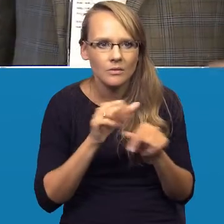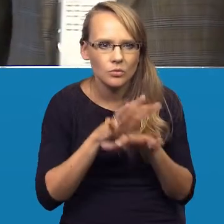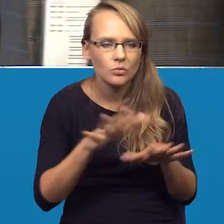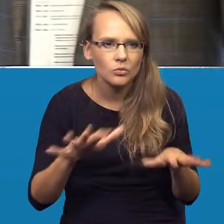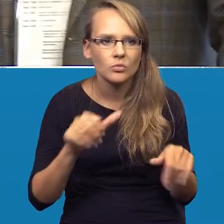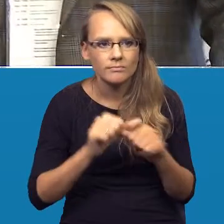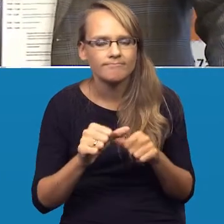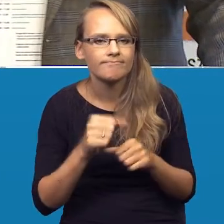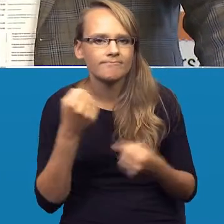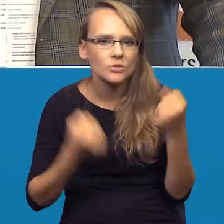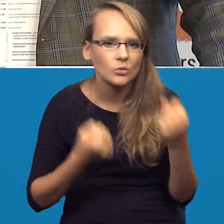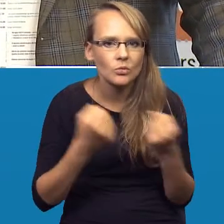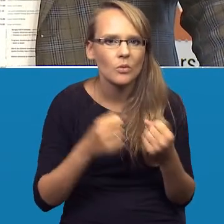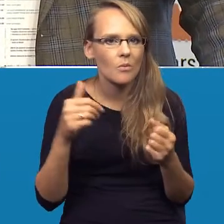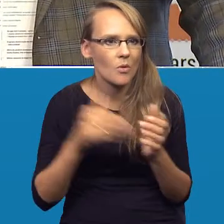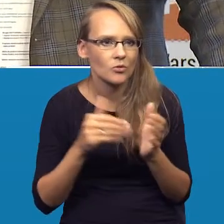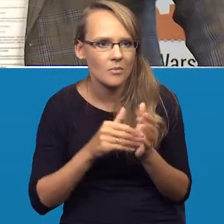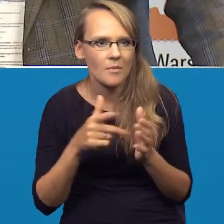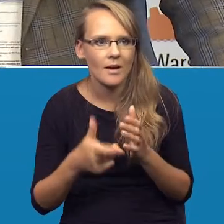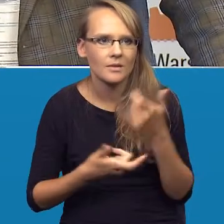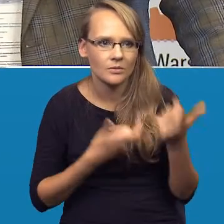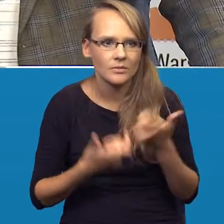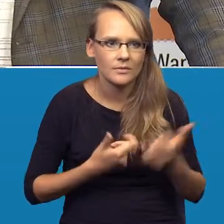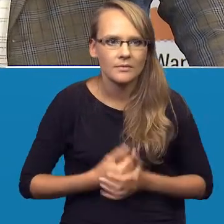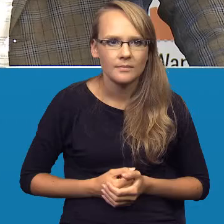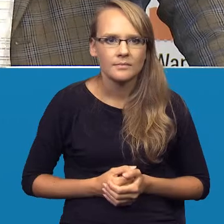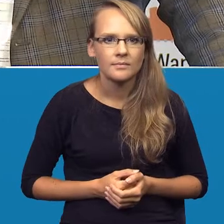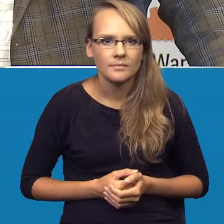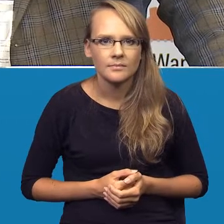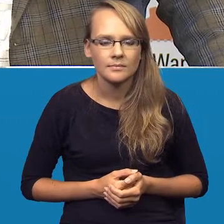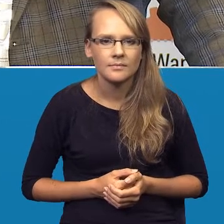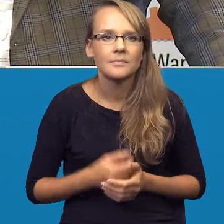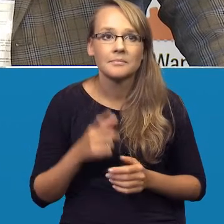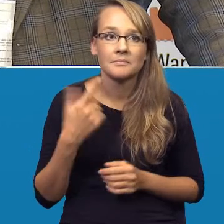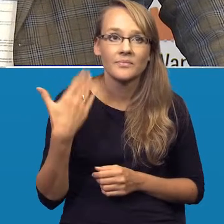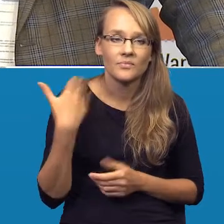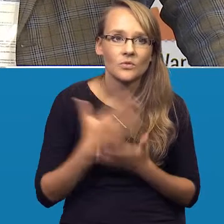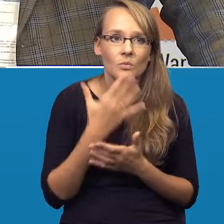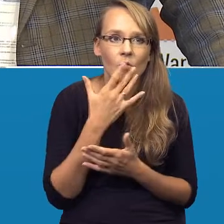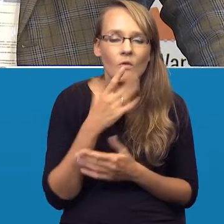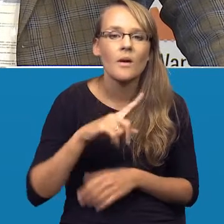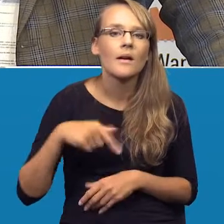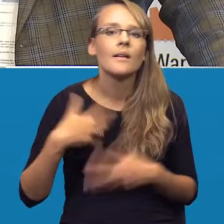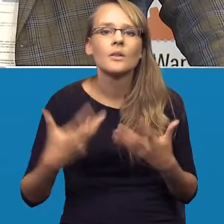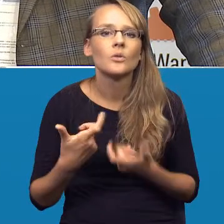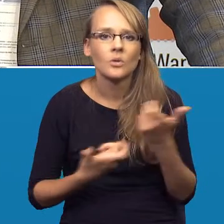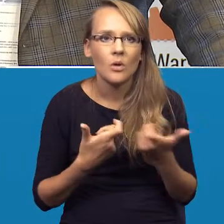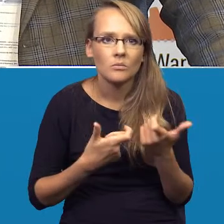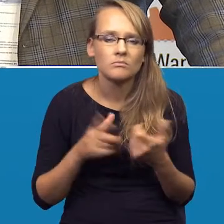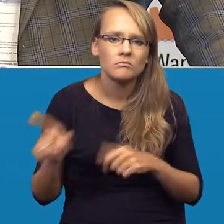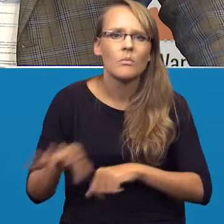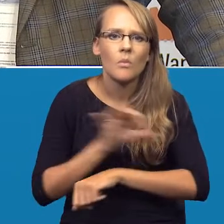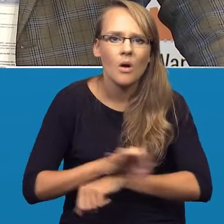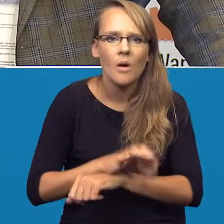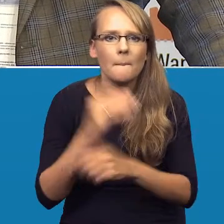wyzwań, które należy wziąć pod uwagę. I tutaj, jak już też wcześniej wspomniałem, będziemy chcieli, jeżeli chodzi o projekty